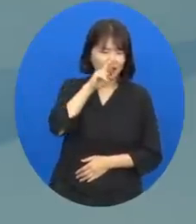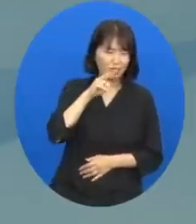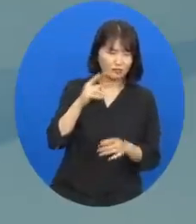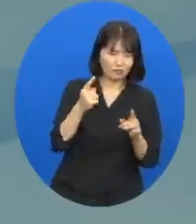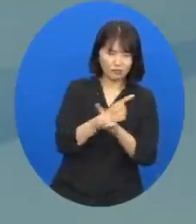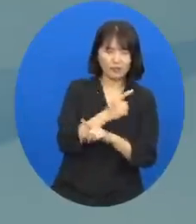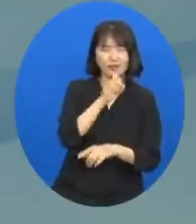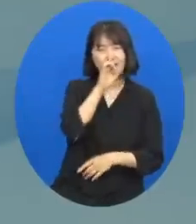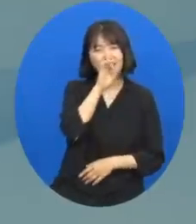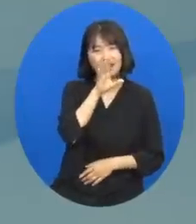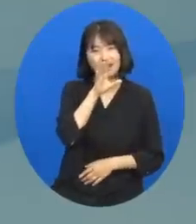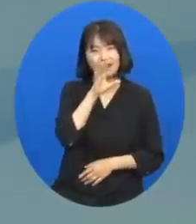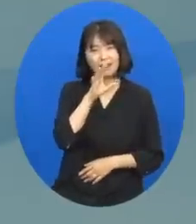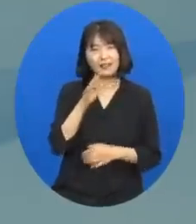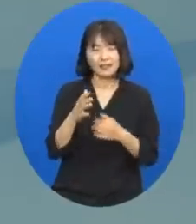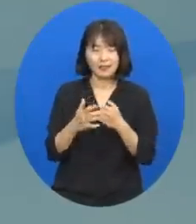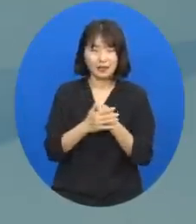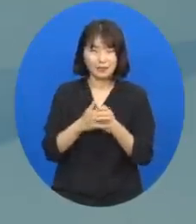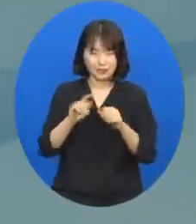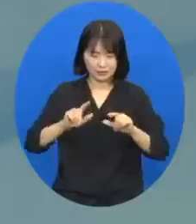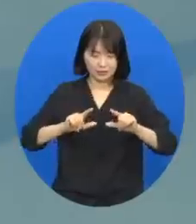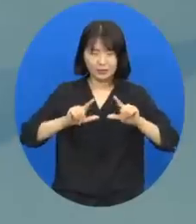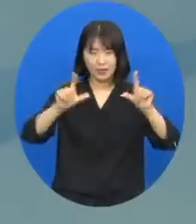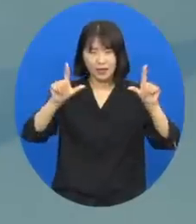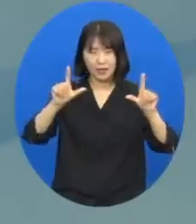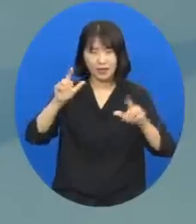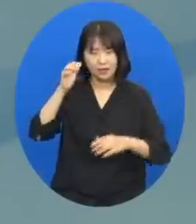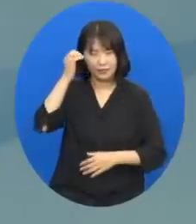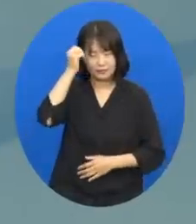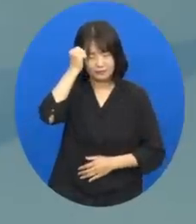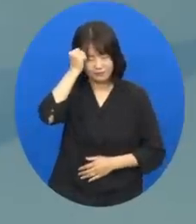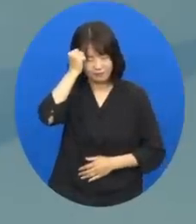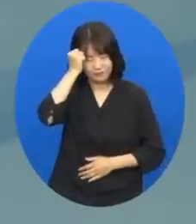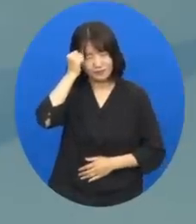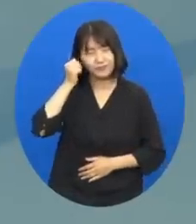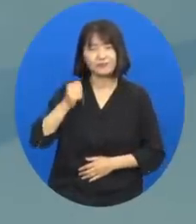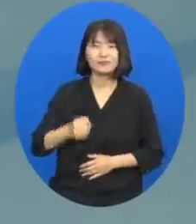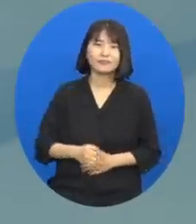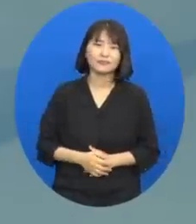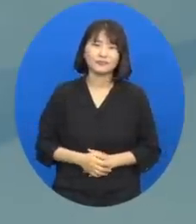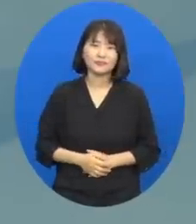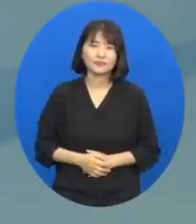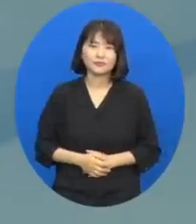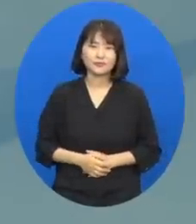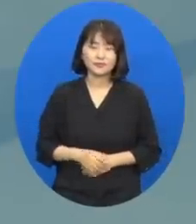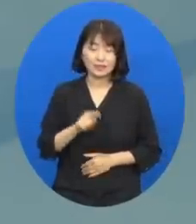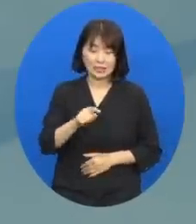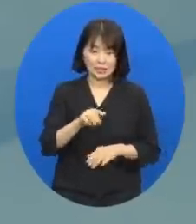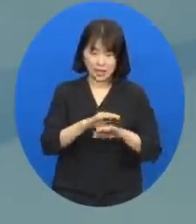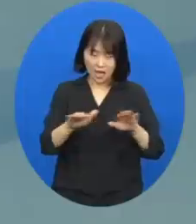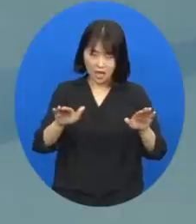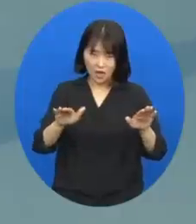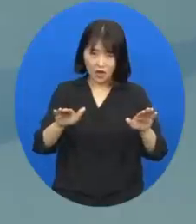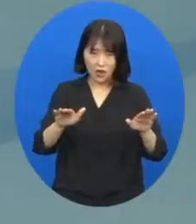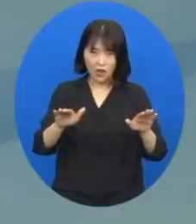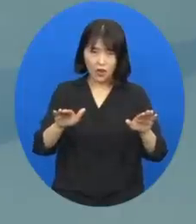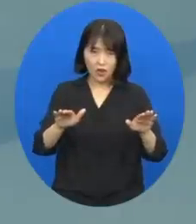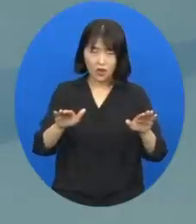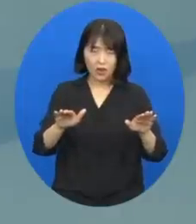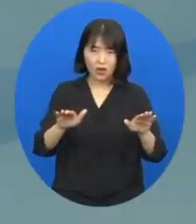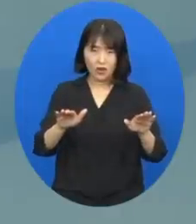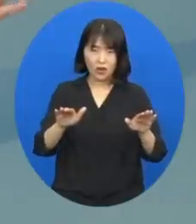날 너무나 그 인상 깊었던 말이었습니다 이것의 정말 핵의 되어주는 그런 삼원 가 범한